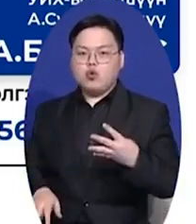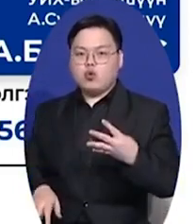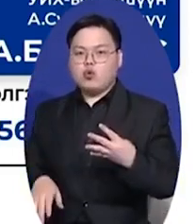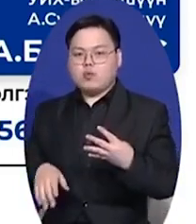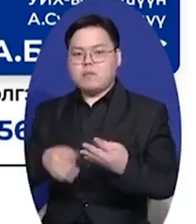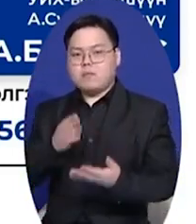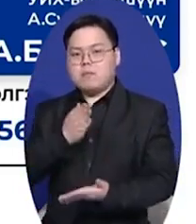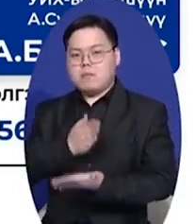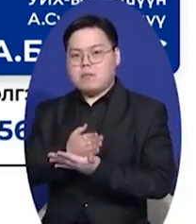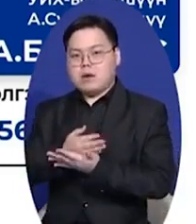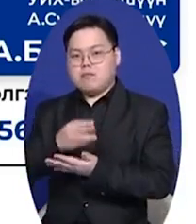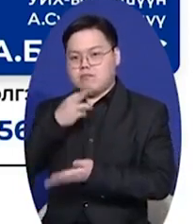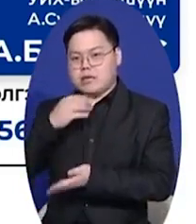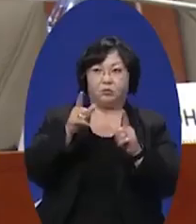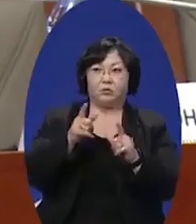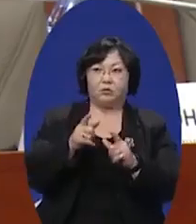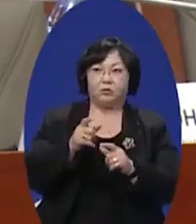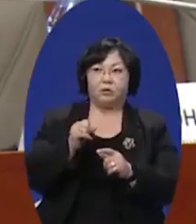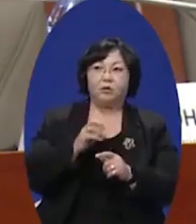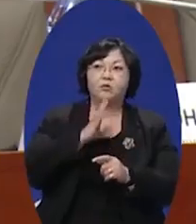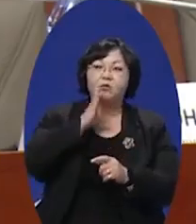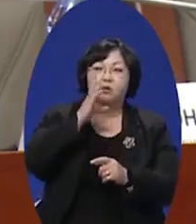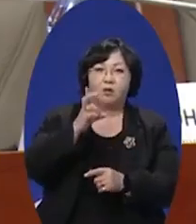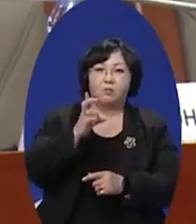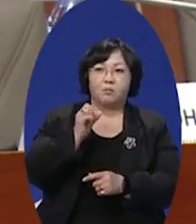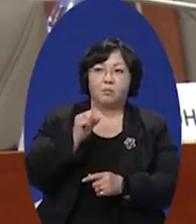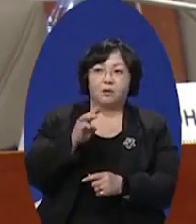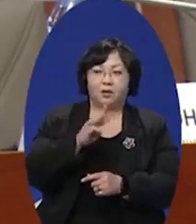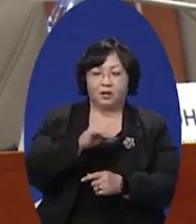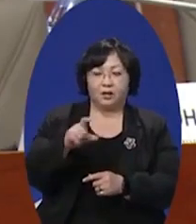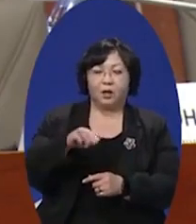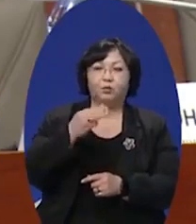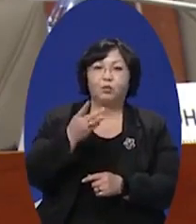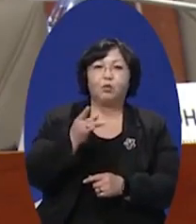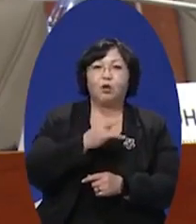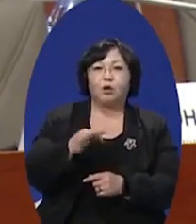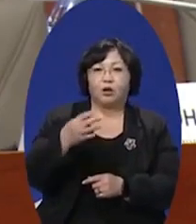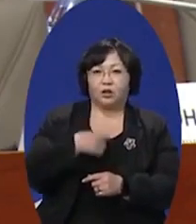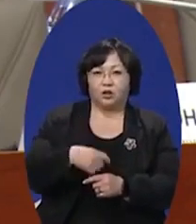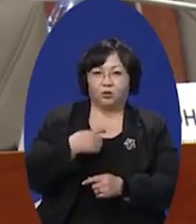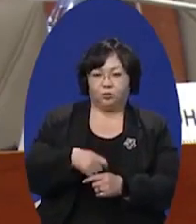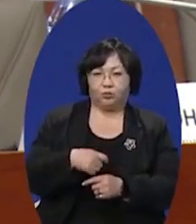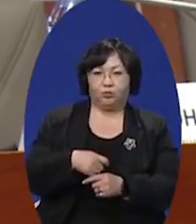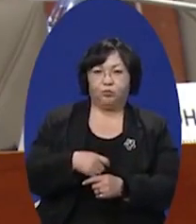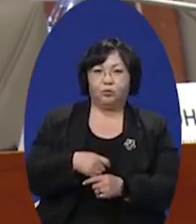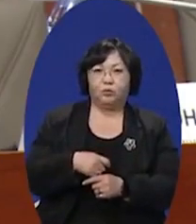тогтоогцсныг танилцуулъя. Батэрд нь одоо төр хорооны гишүүн